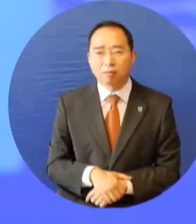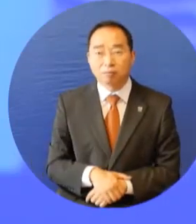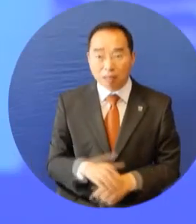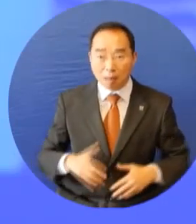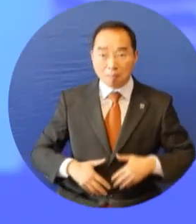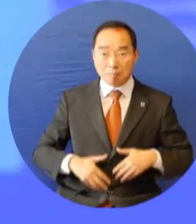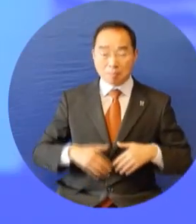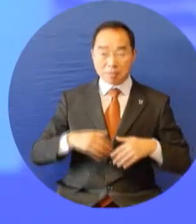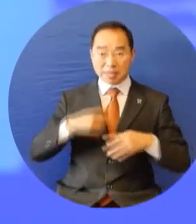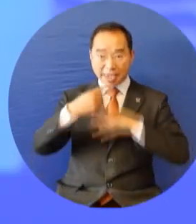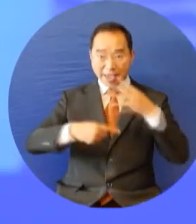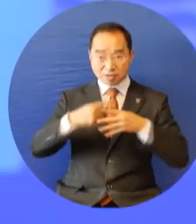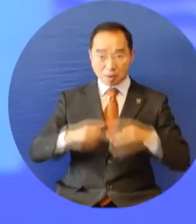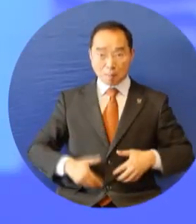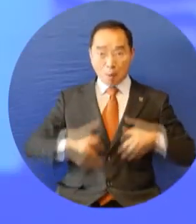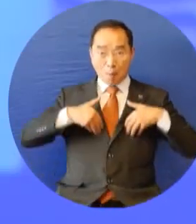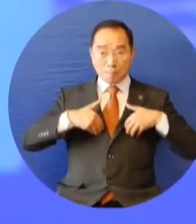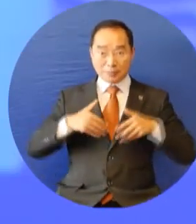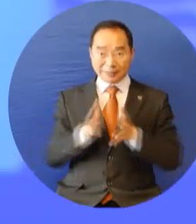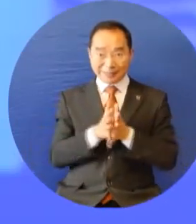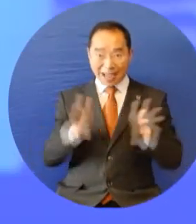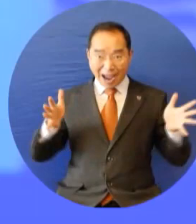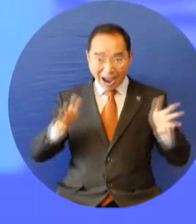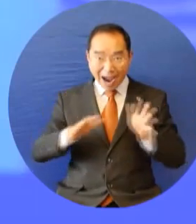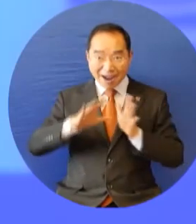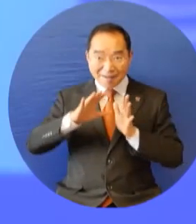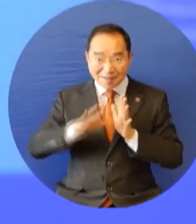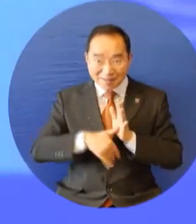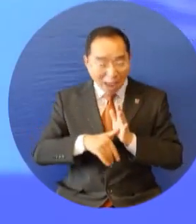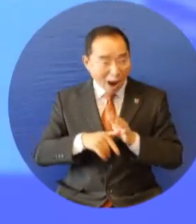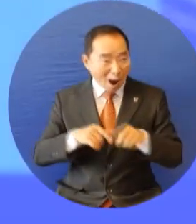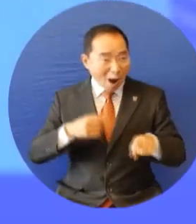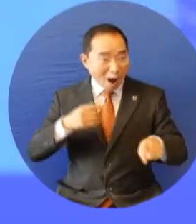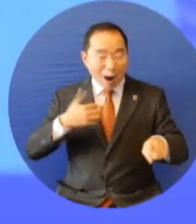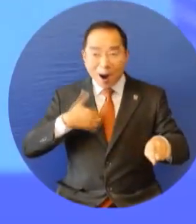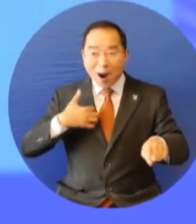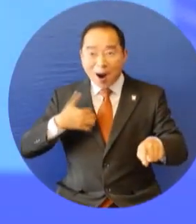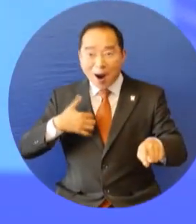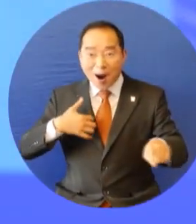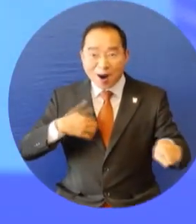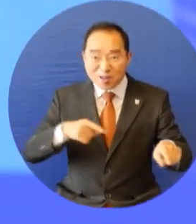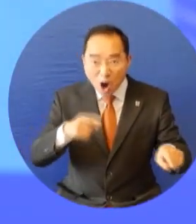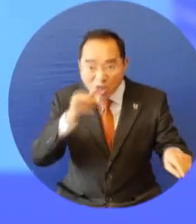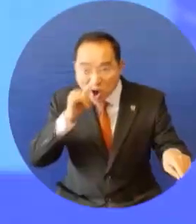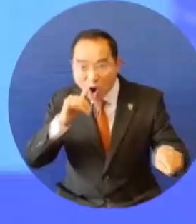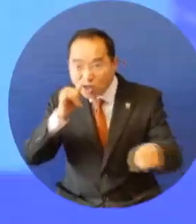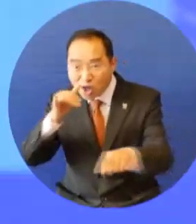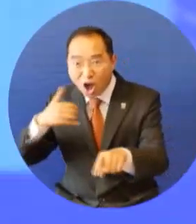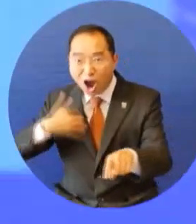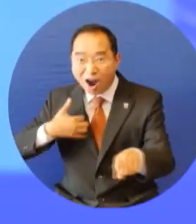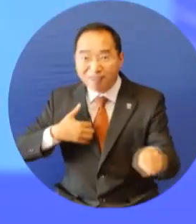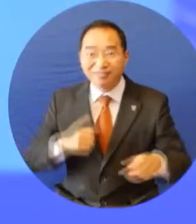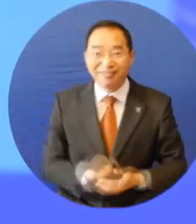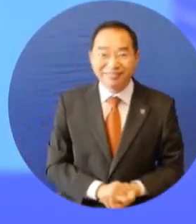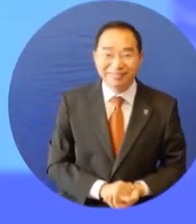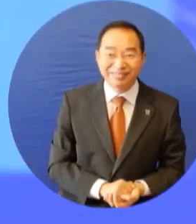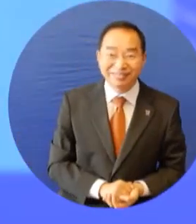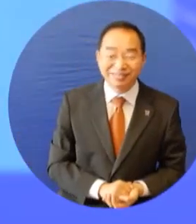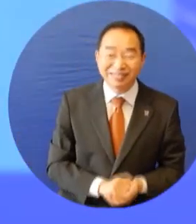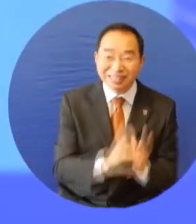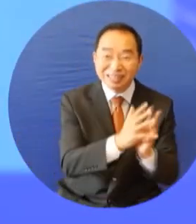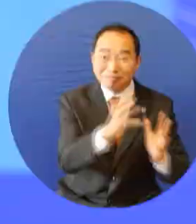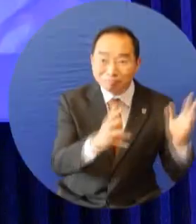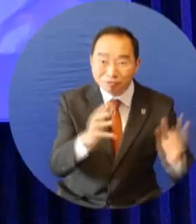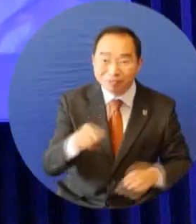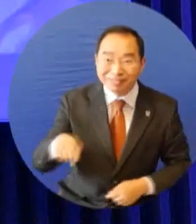몰랐구나. 나는 막 봄이 되면 있잖아요. 사계절이 다 그렇지만 봄이 되면 정신이 없어요.